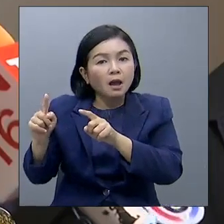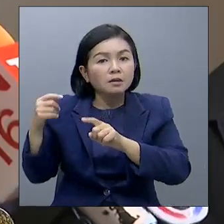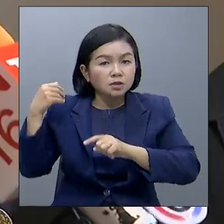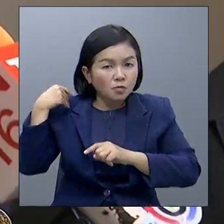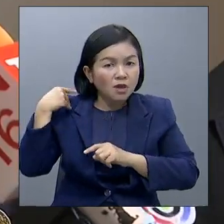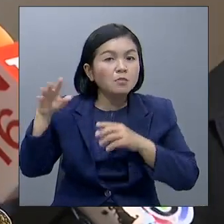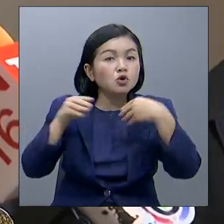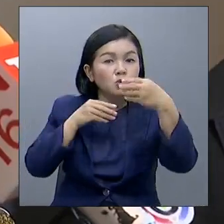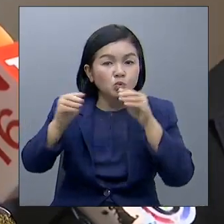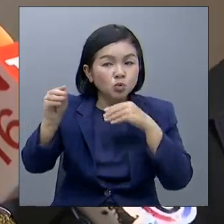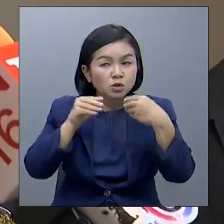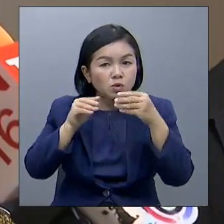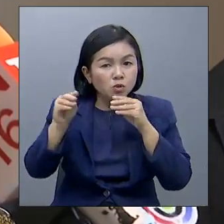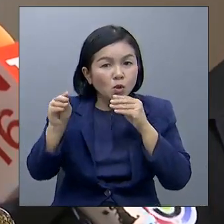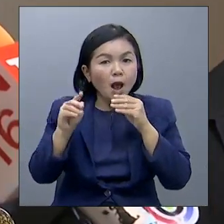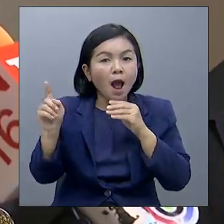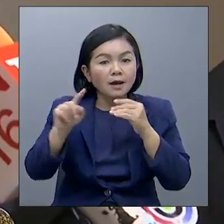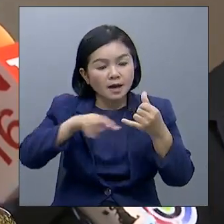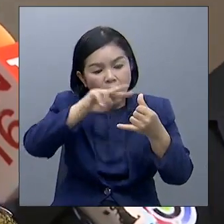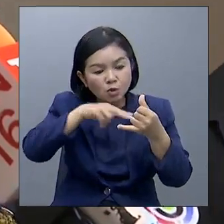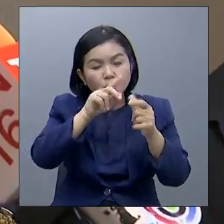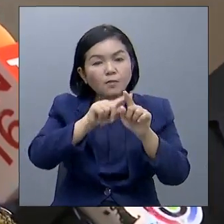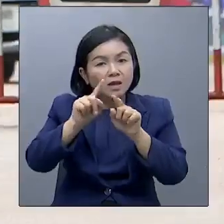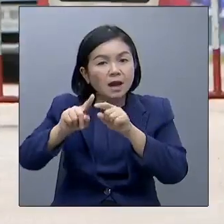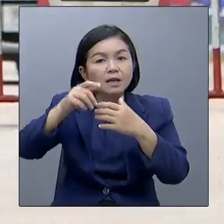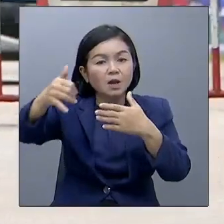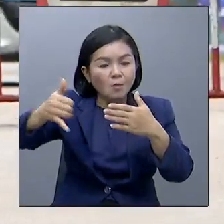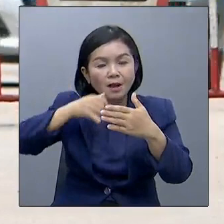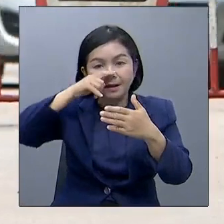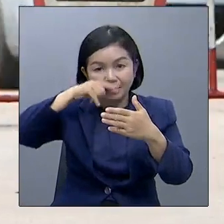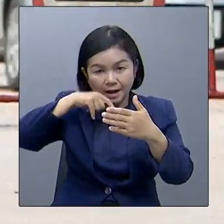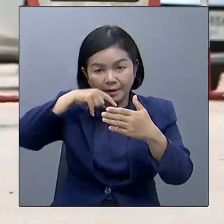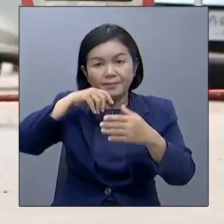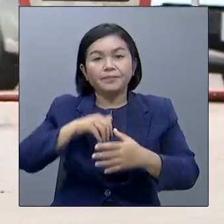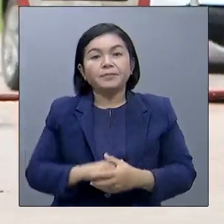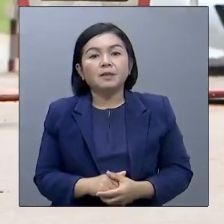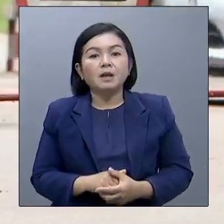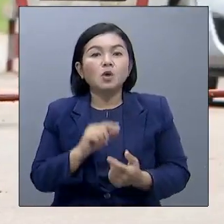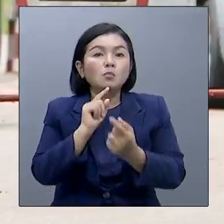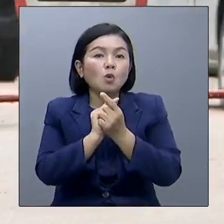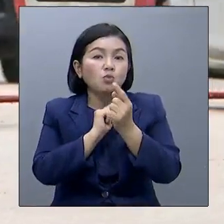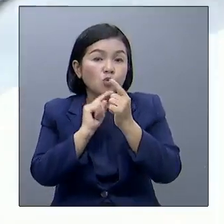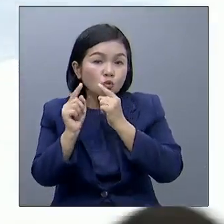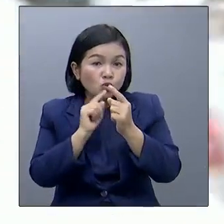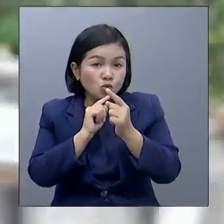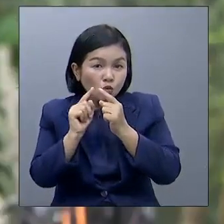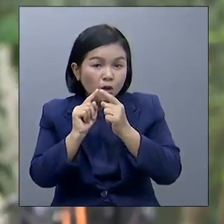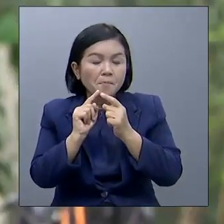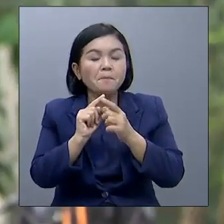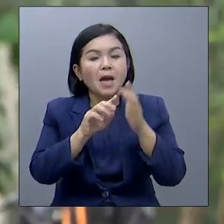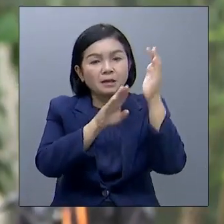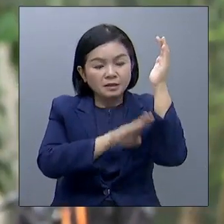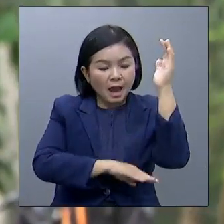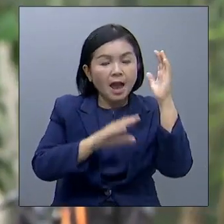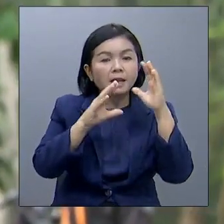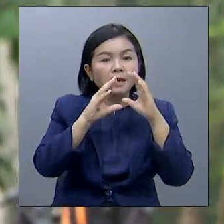ผ่อนผันเรื่องตม.6ไปนะครับ สำหรับการพูดคุยสันติสุขชายแดนใต้ซึ่งหมดวา